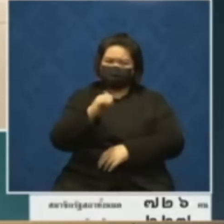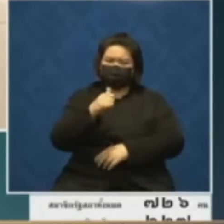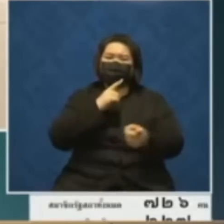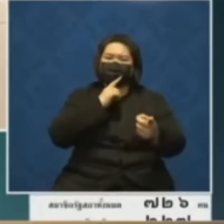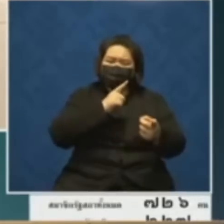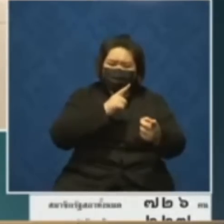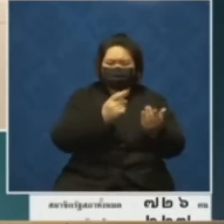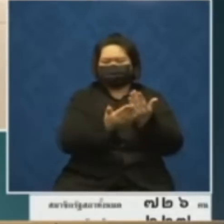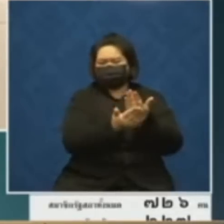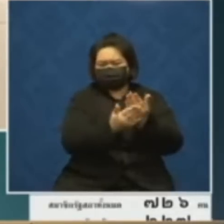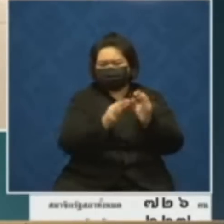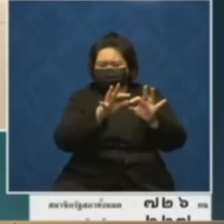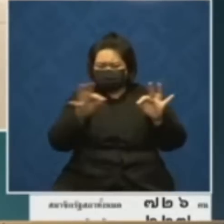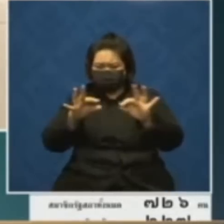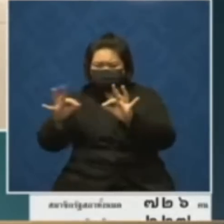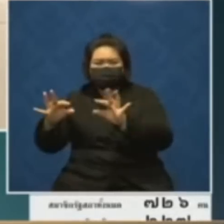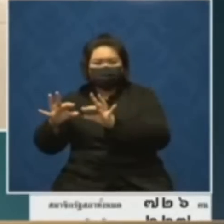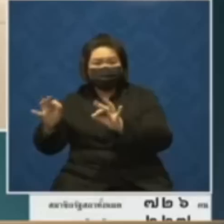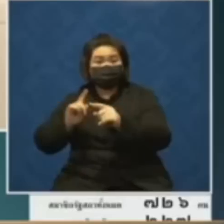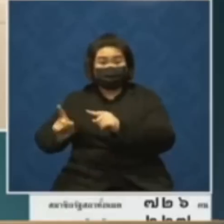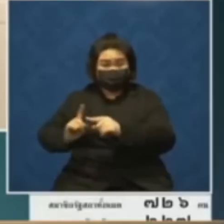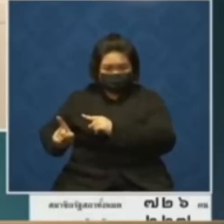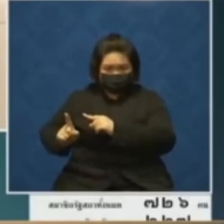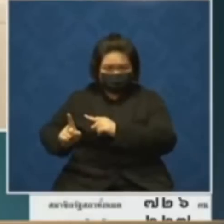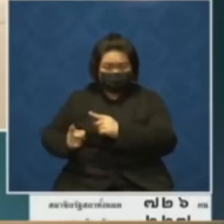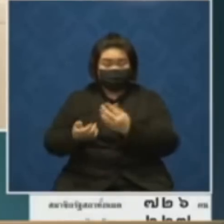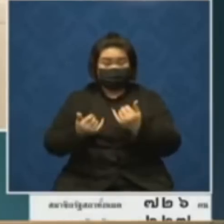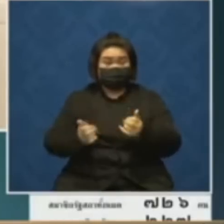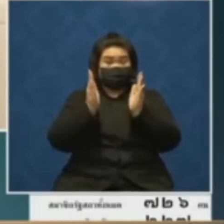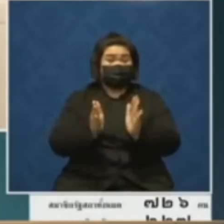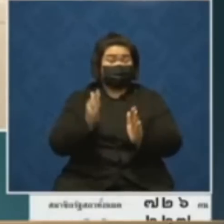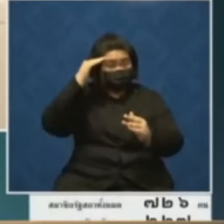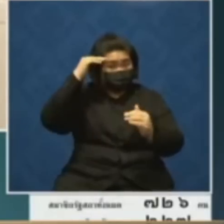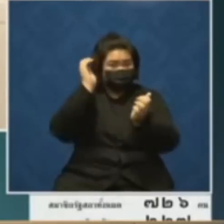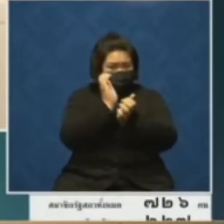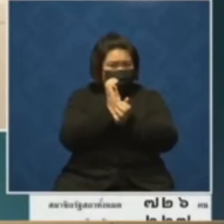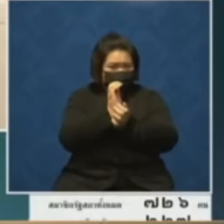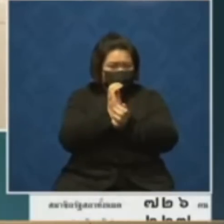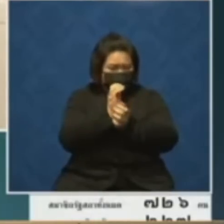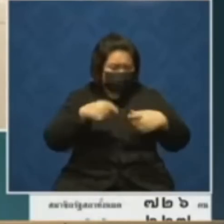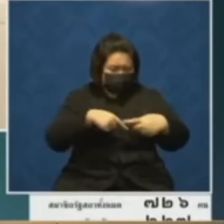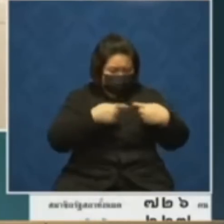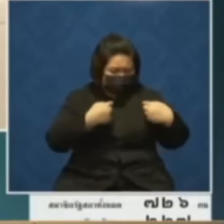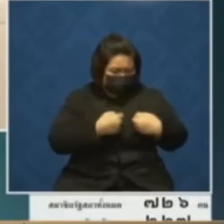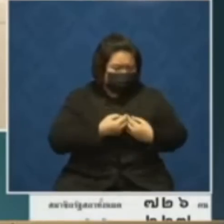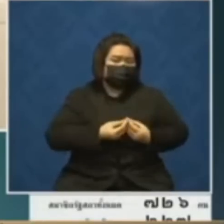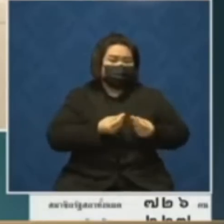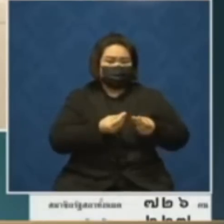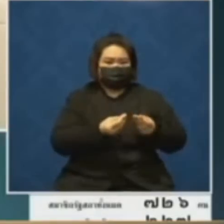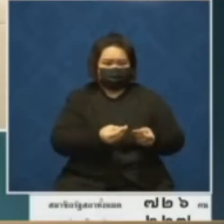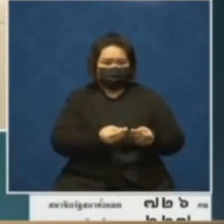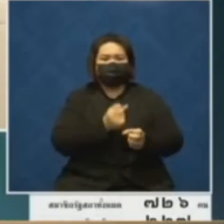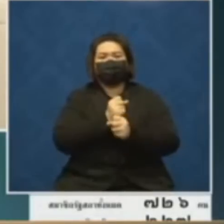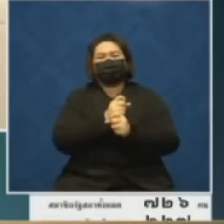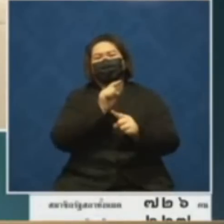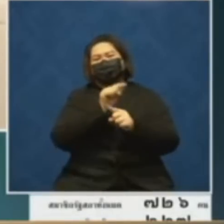พ็บัหาผมเชื่อวารสบสวนของตำรวจรบพนกงานสอบสวของตำรวจเนี่ยเป็ผู้ที่เสียสละแล้วกวา 90 ประเซนต์ทำงานอยม